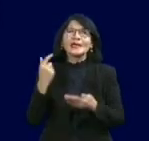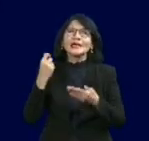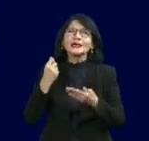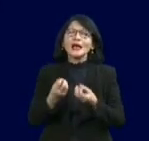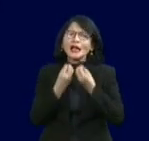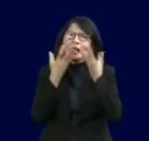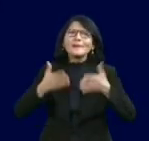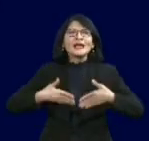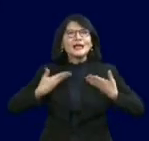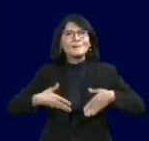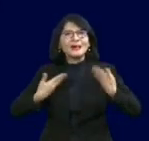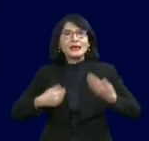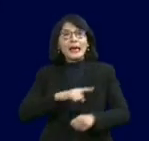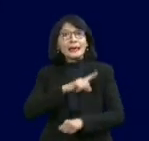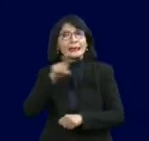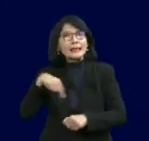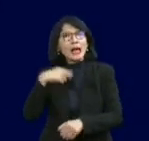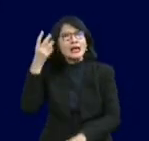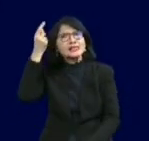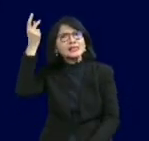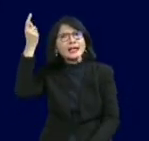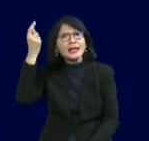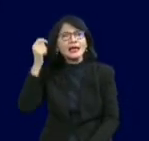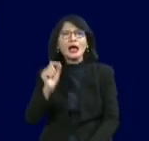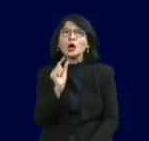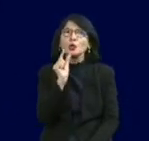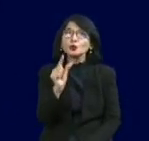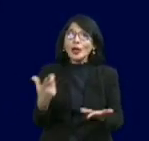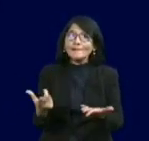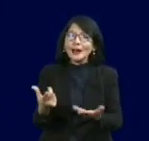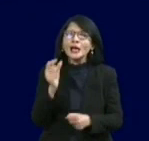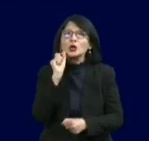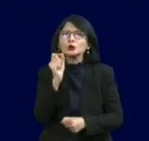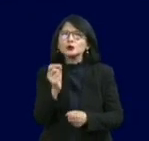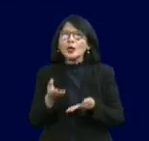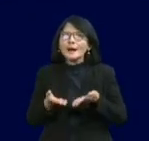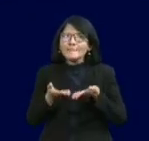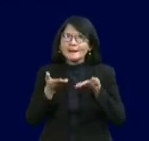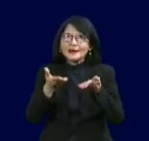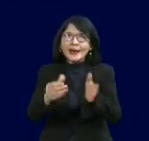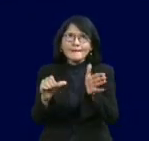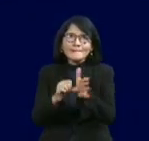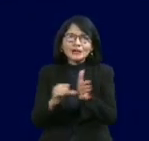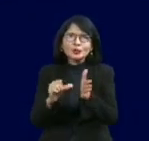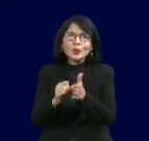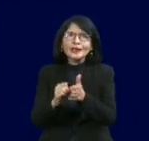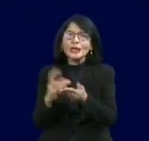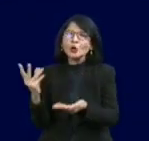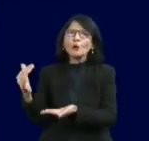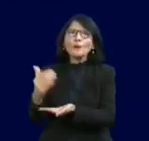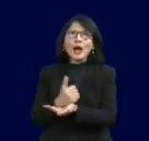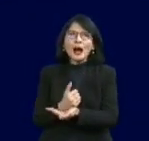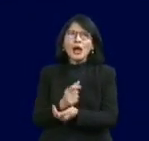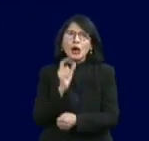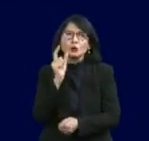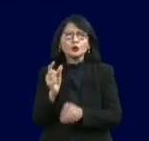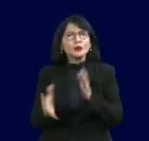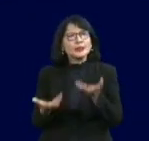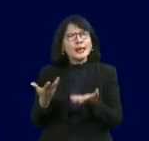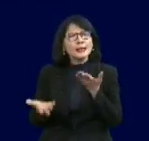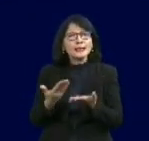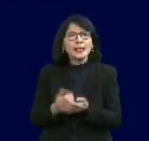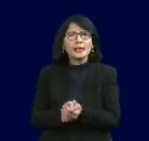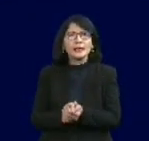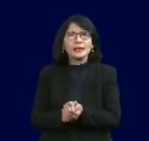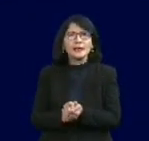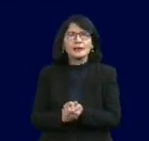gembira bahwa kita berencana untuk memberikan bantuan subsidi upah ini bagi sekitar